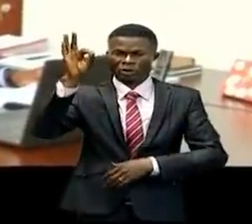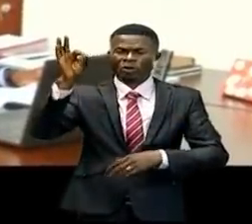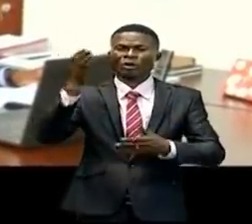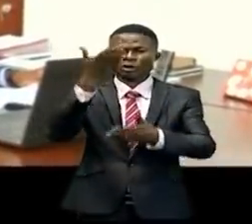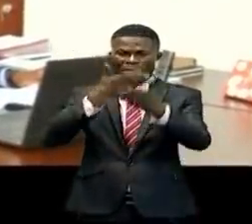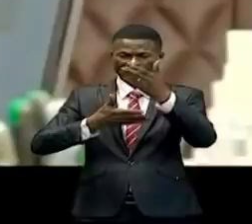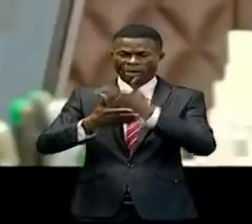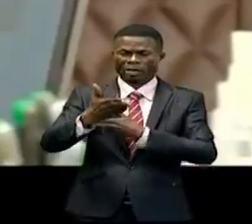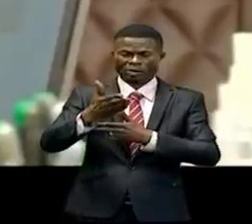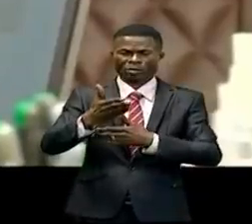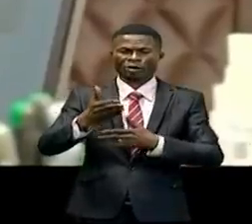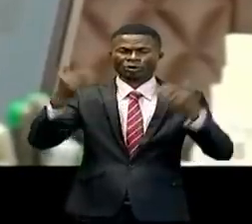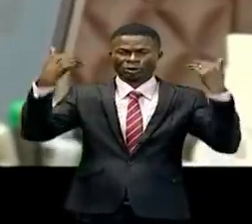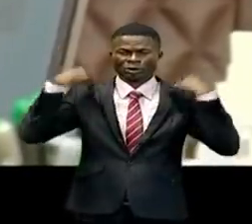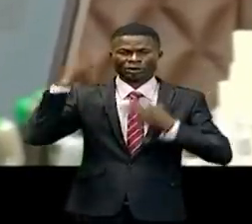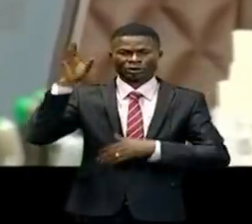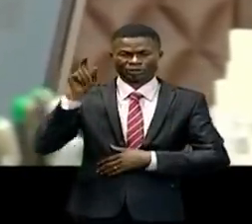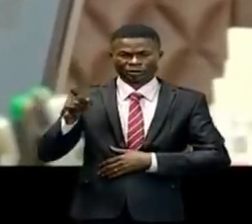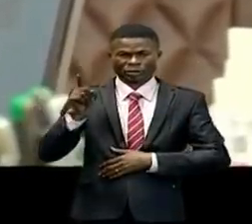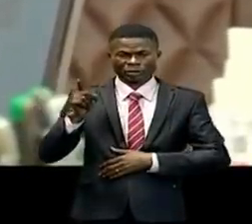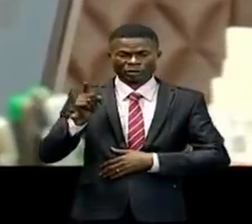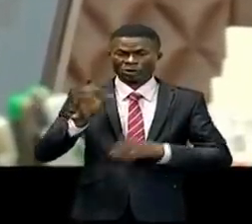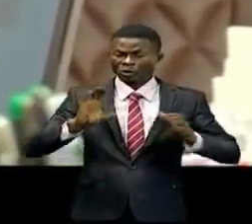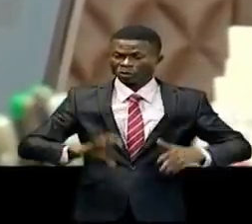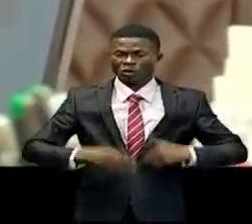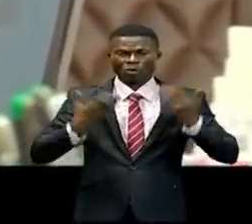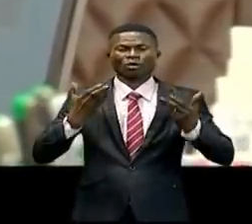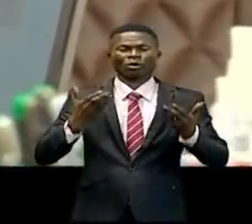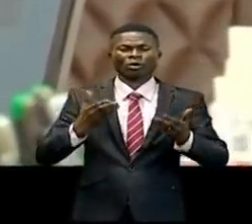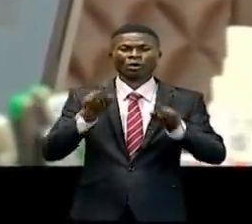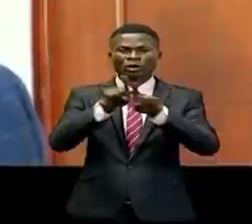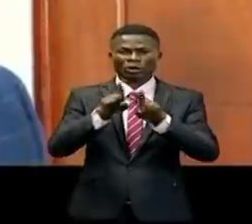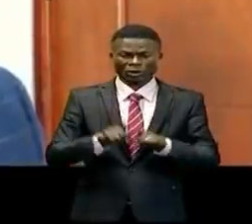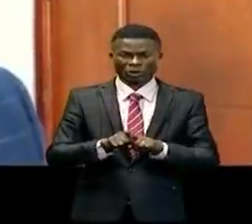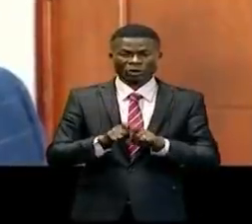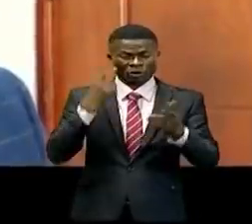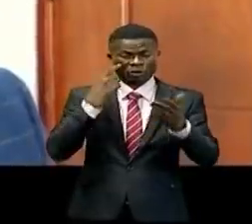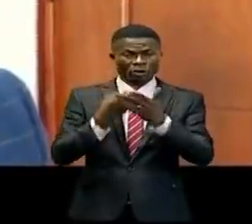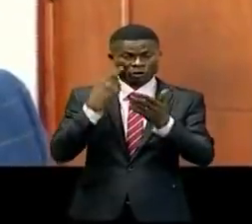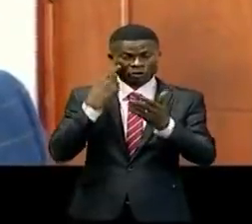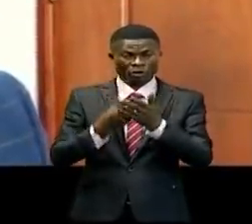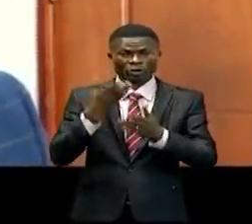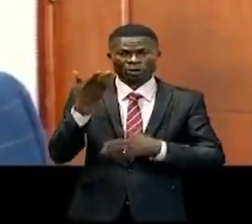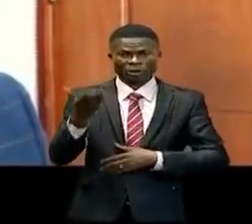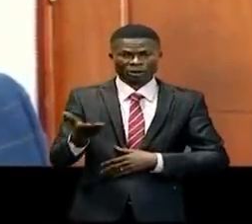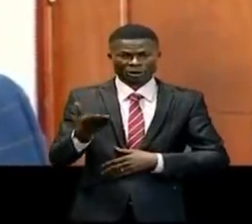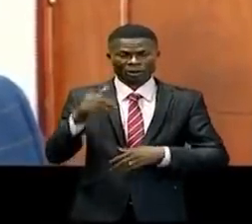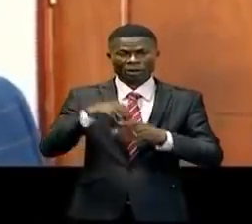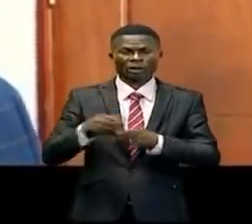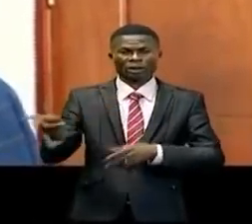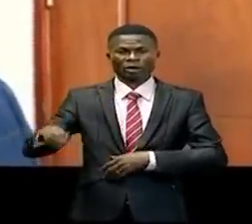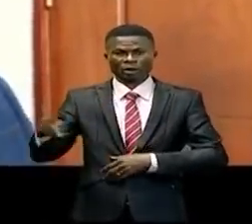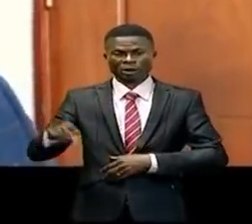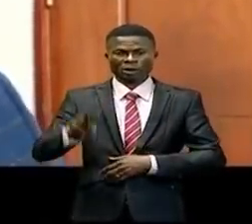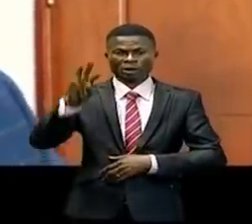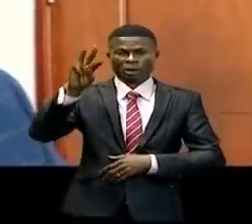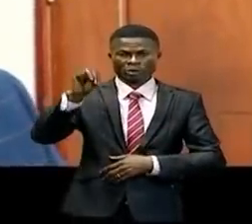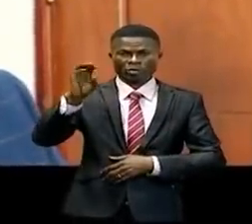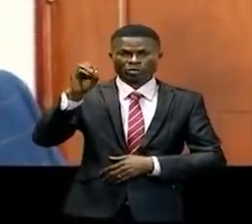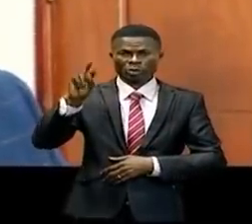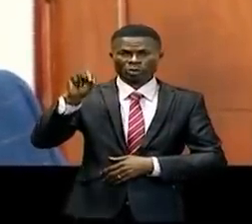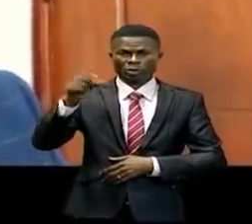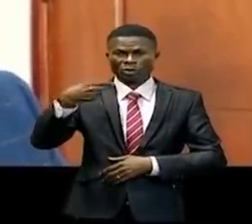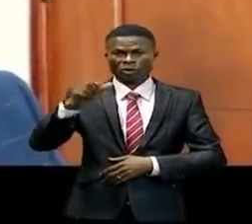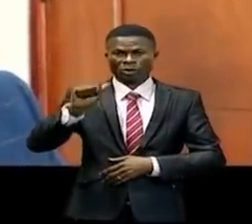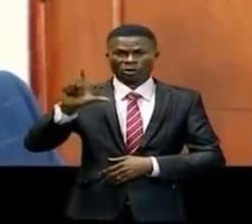au trône. De vives tensions ont été aussi enregistrées dans la province de la Mongala à la